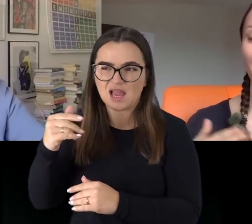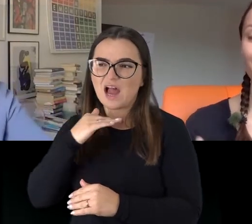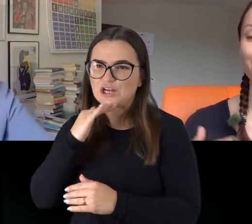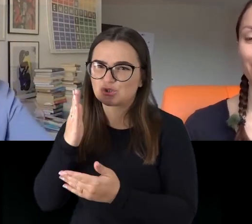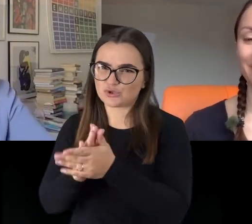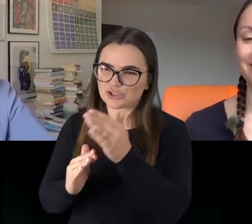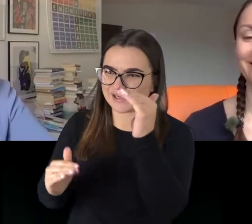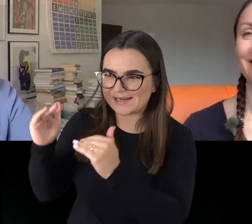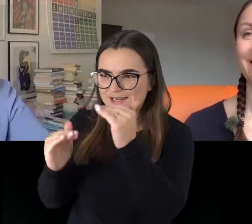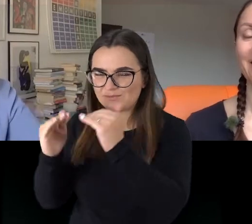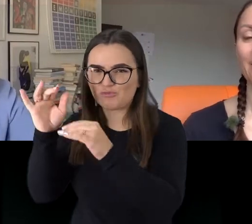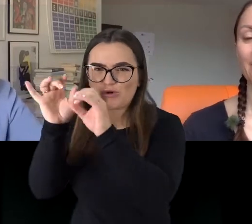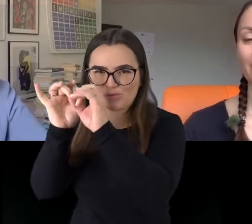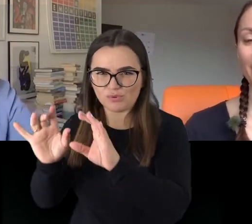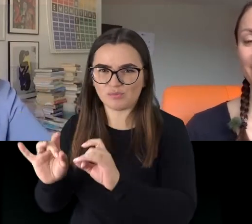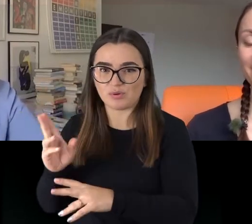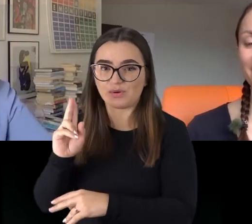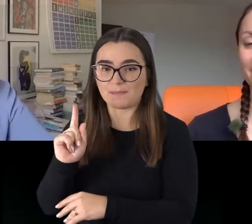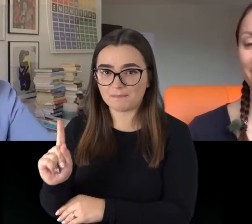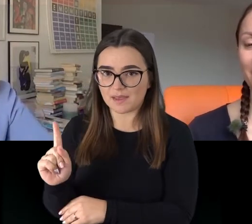skirtingas aršumas,